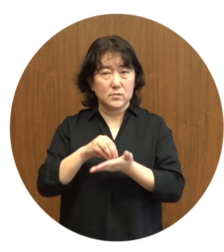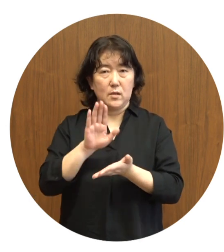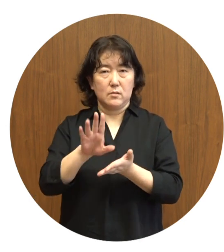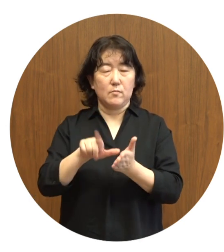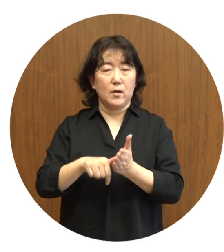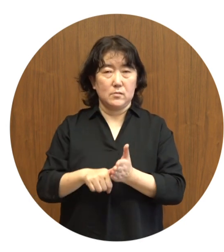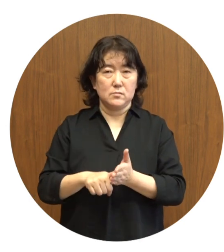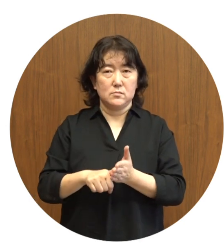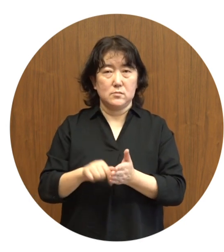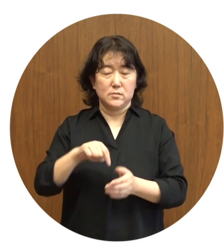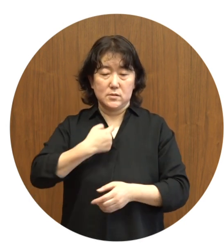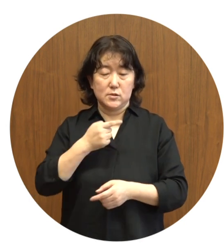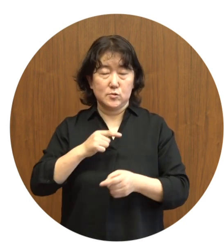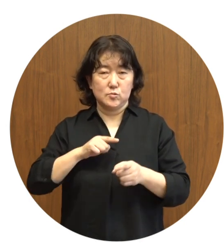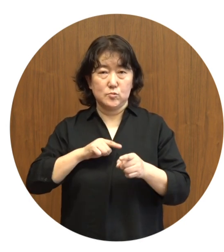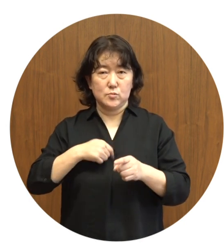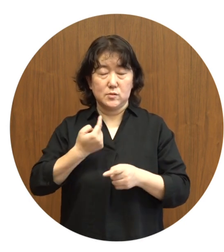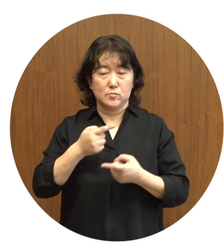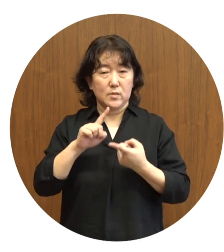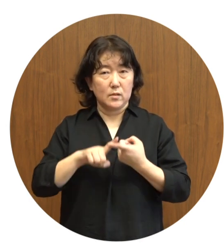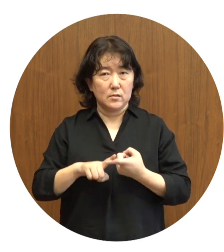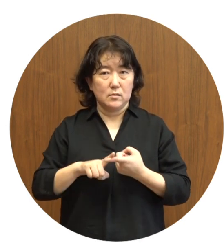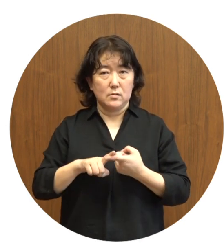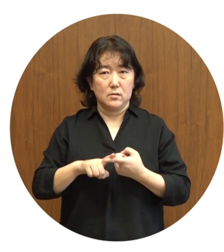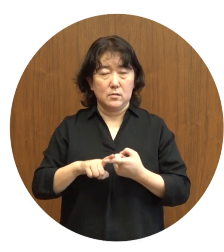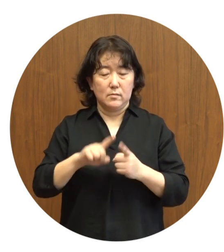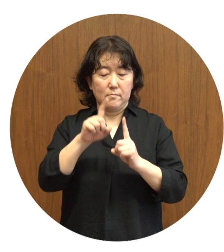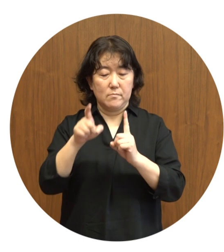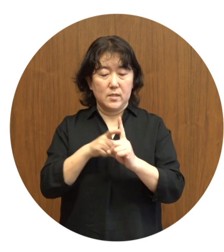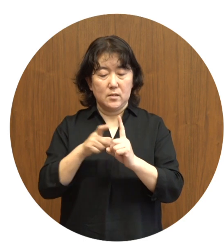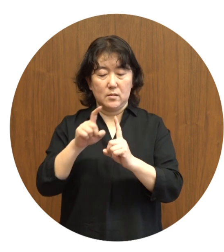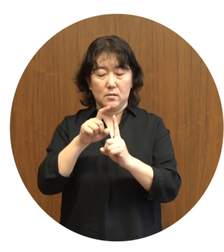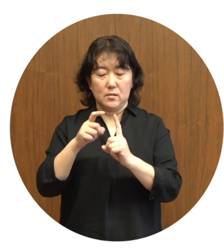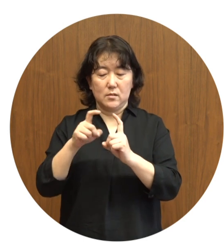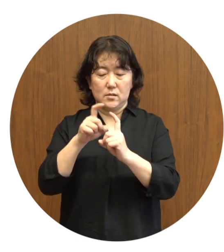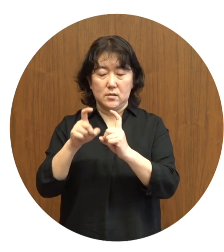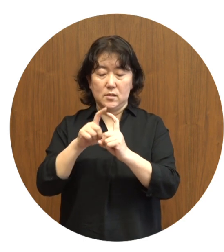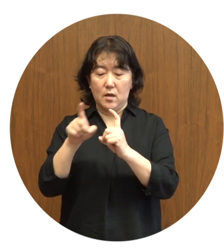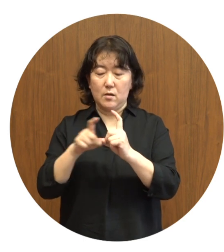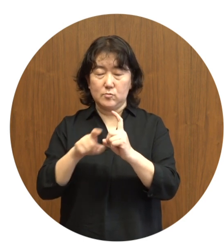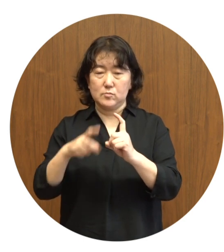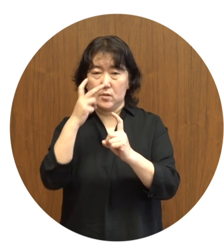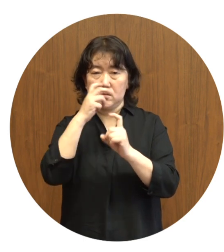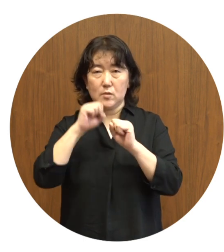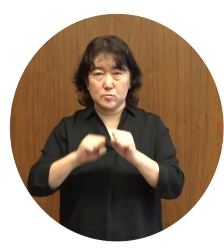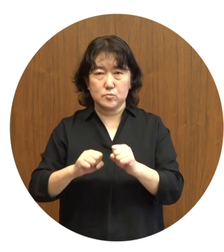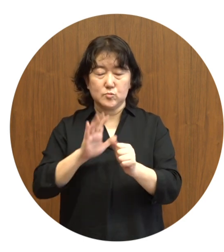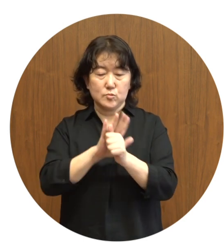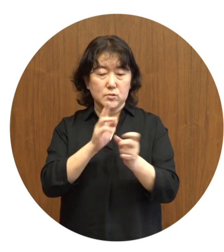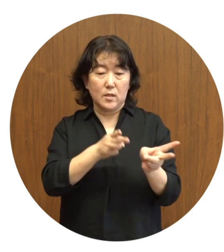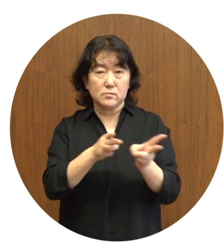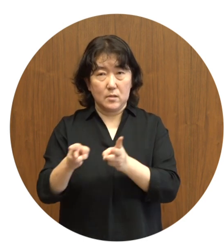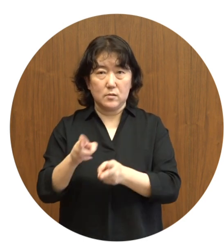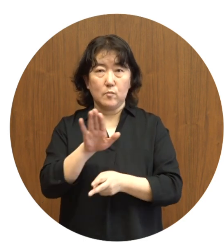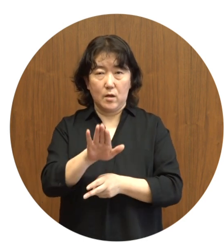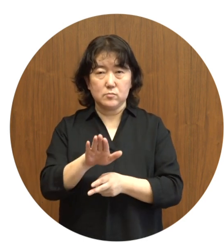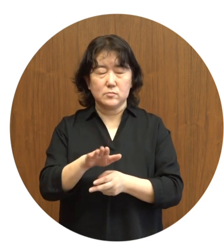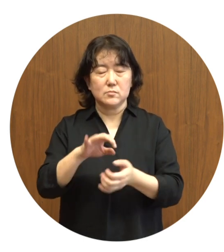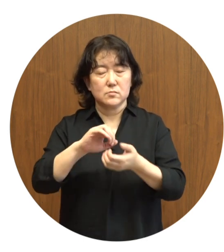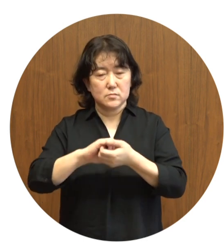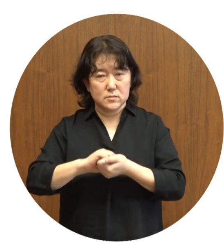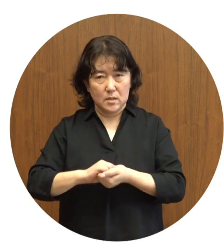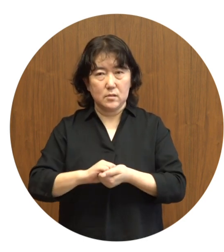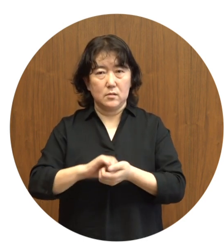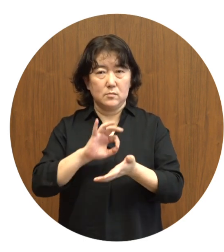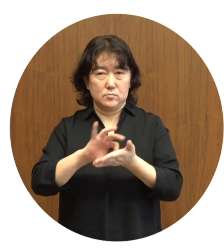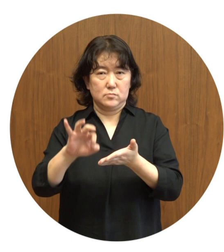合に自主的に PCR 検査を行う際の助成制度もご用意しておりますので、ぜひご